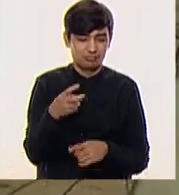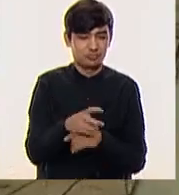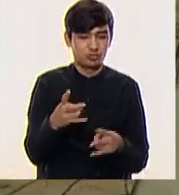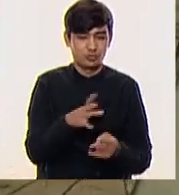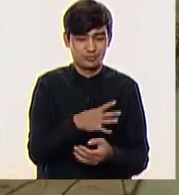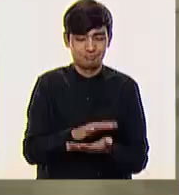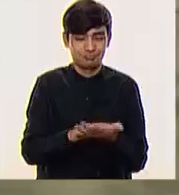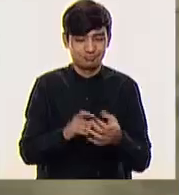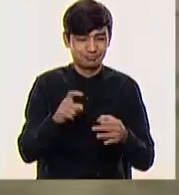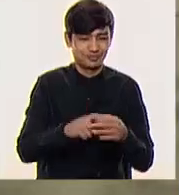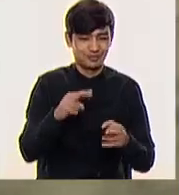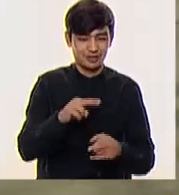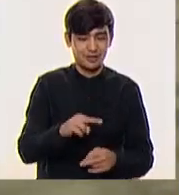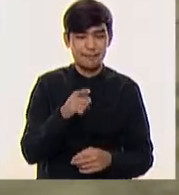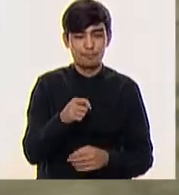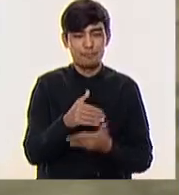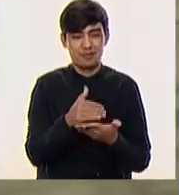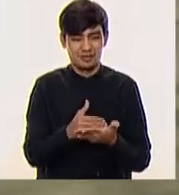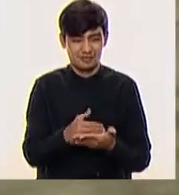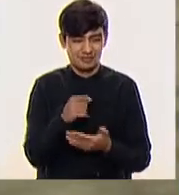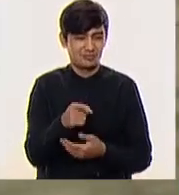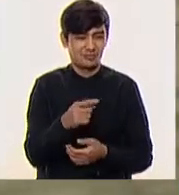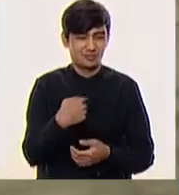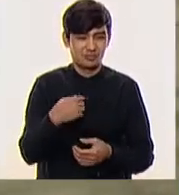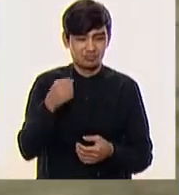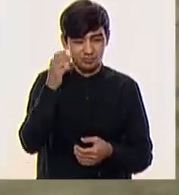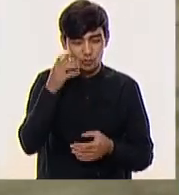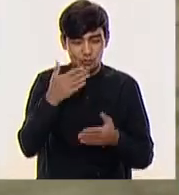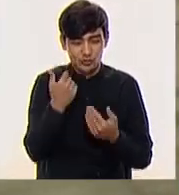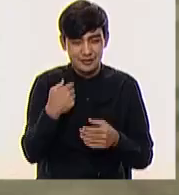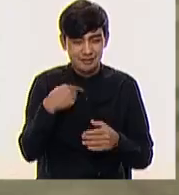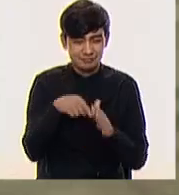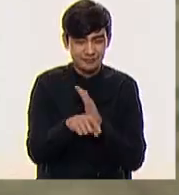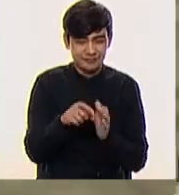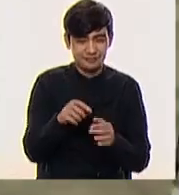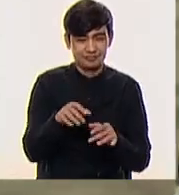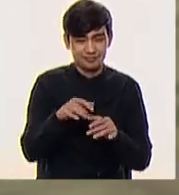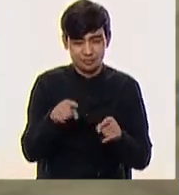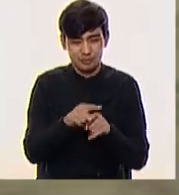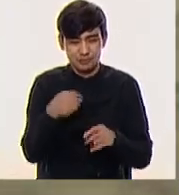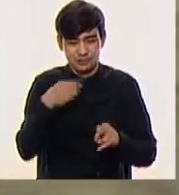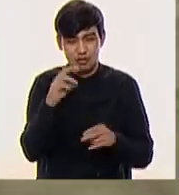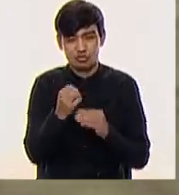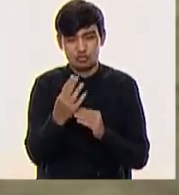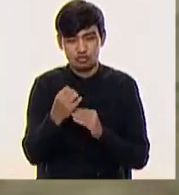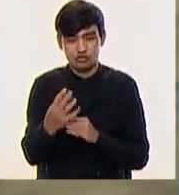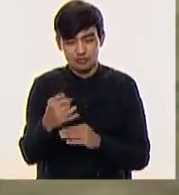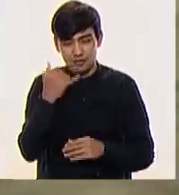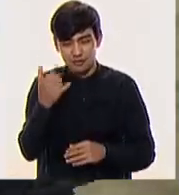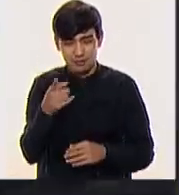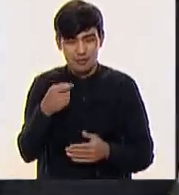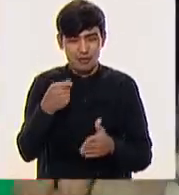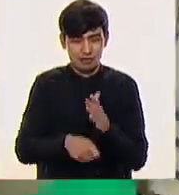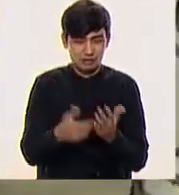чтобы зарегистрироваться. Толпа из-за того, что незнание заходить в систему. Сейчас, тем более, 14-14 звонишь, там вообще все